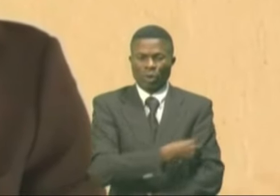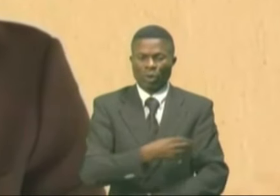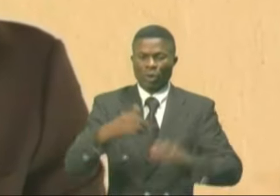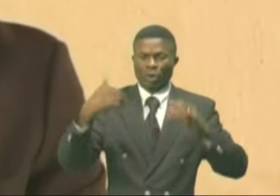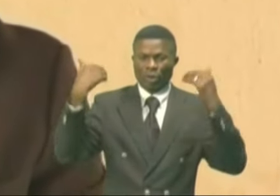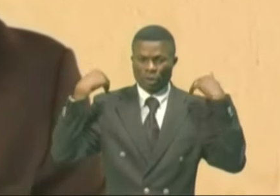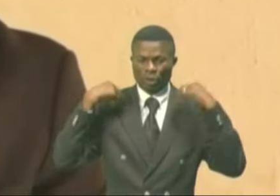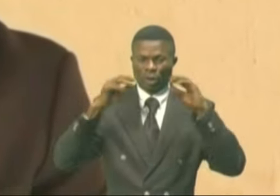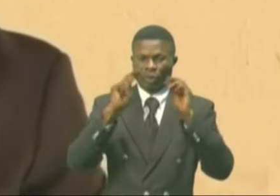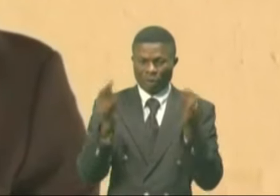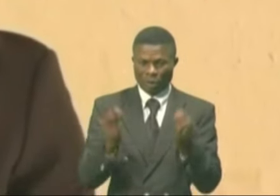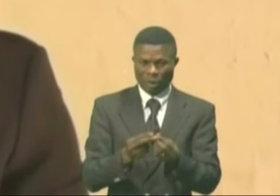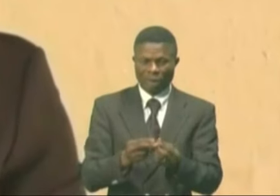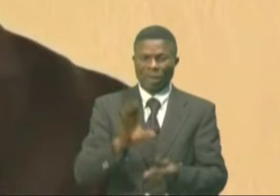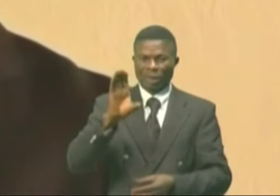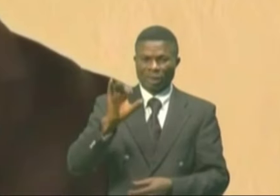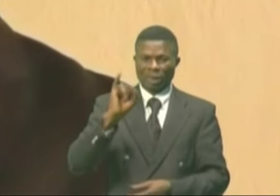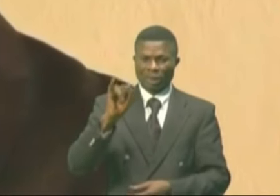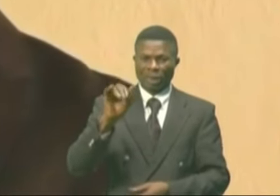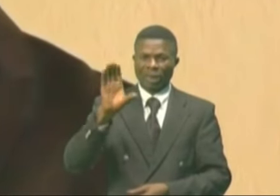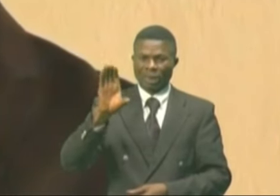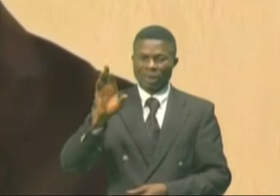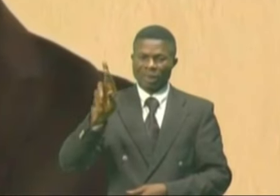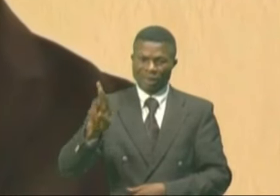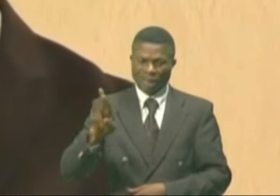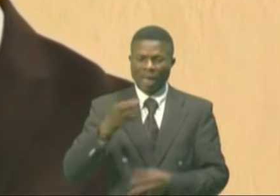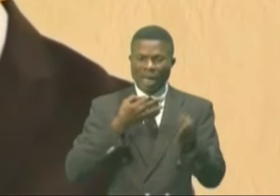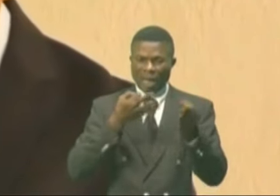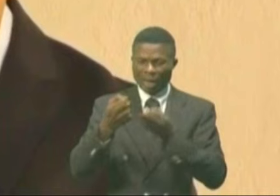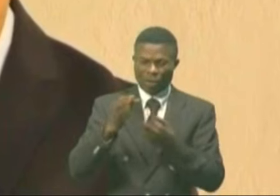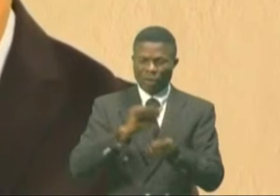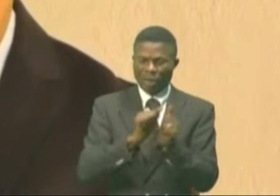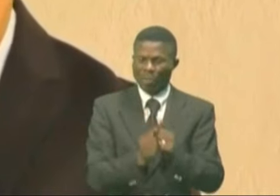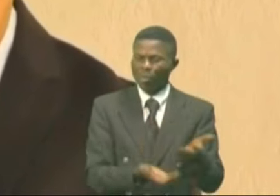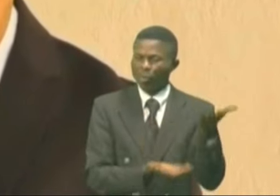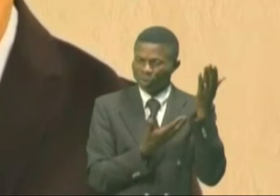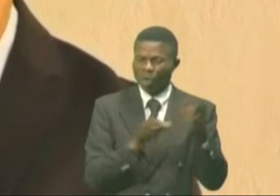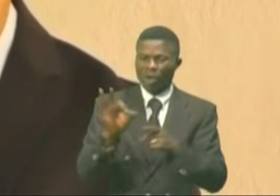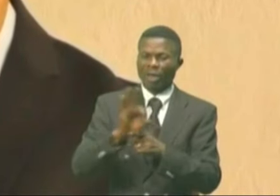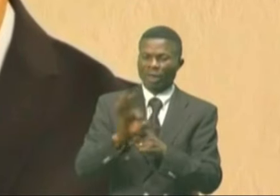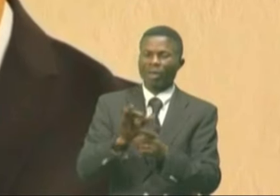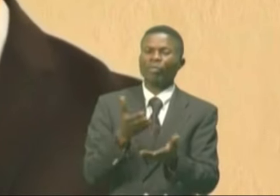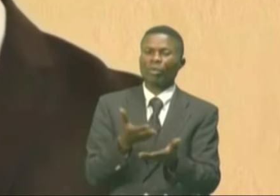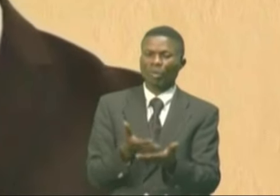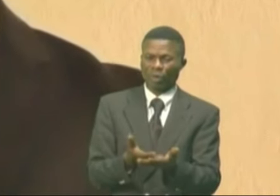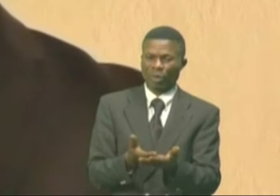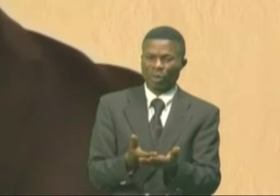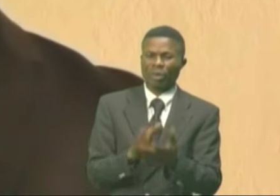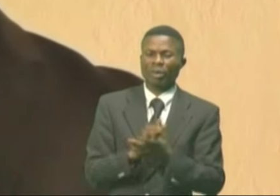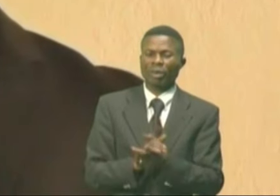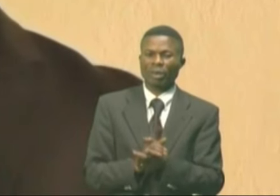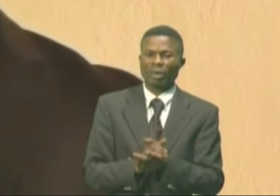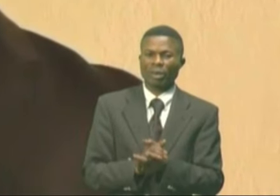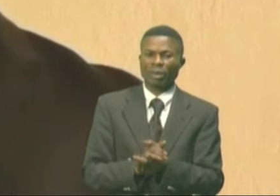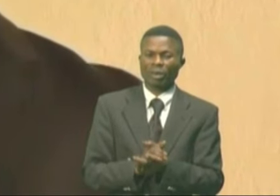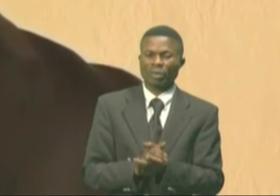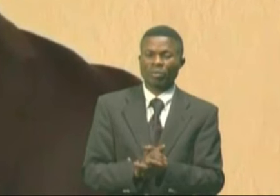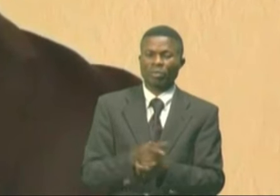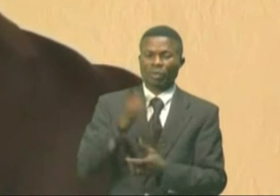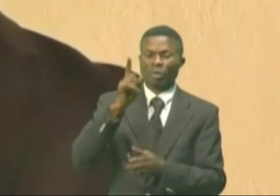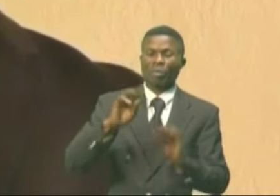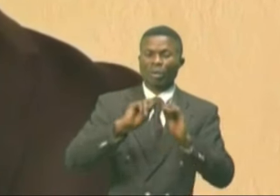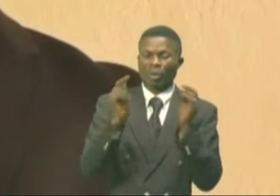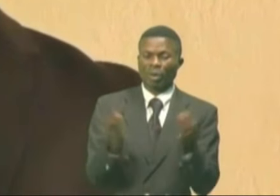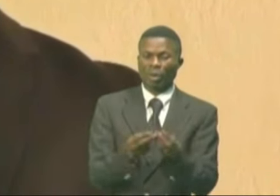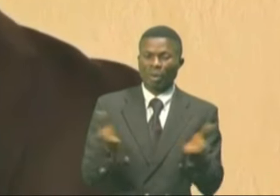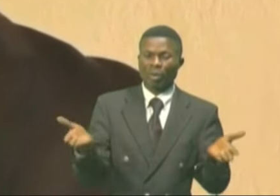sous-délégation du CICR, Annie Touré, revient sur la pertinence de ces activités. Ces assises avaient permis aux participants de discuter